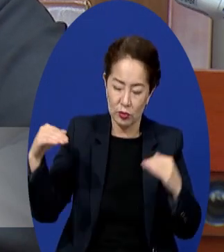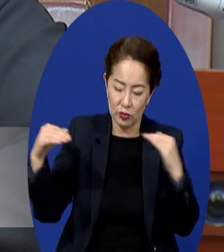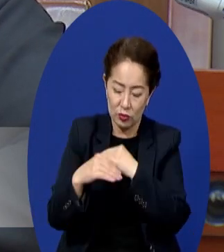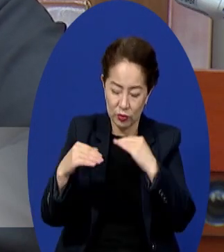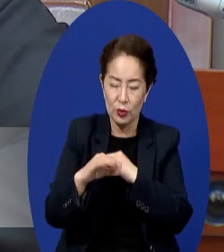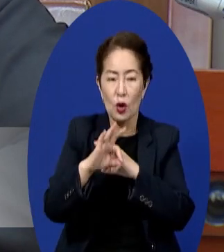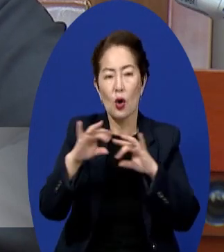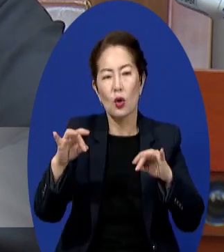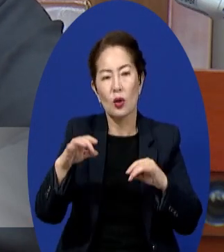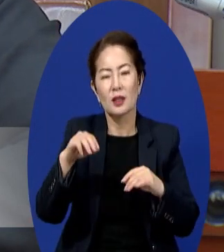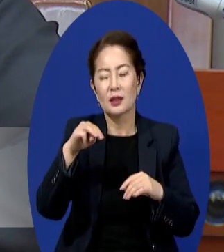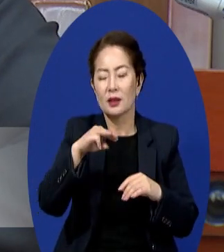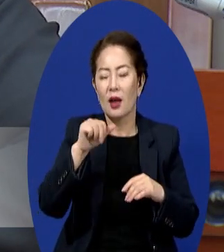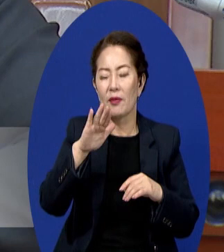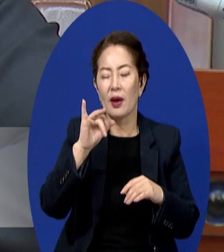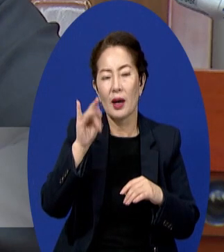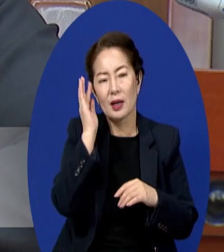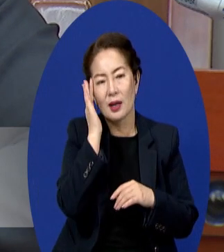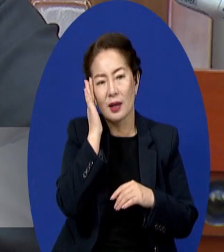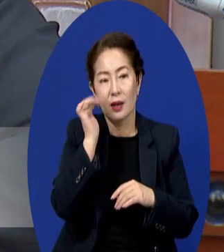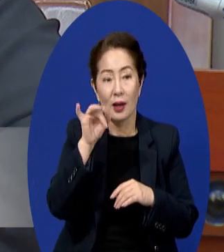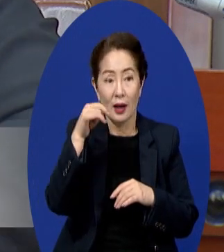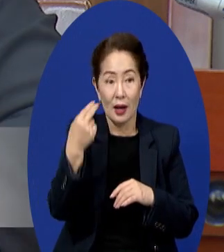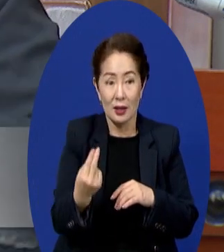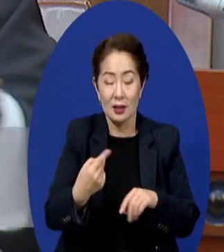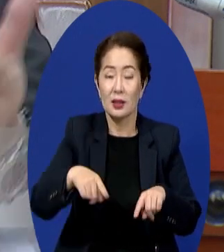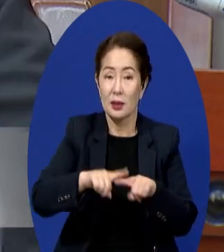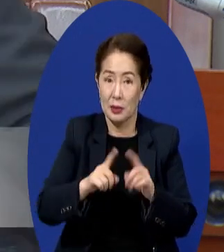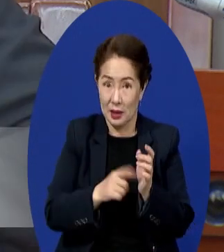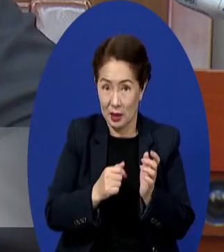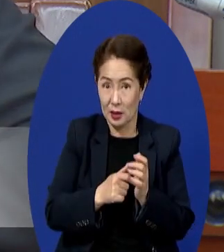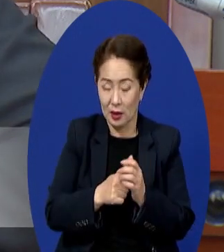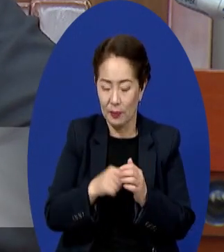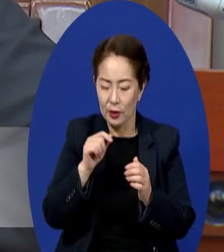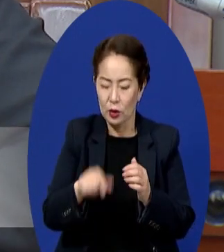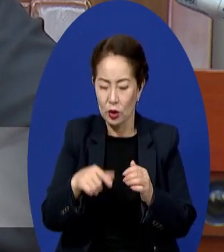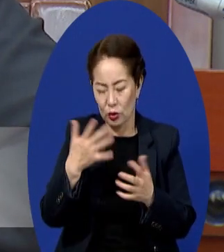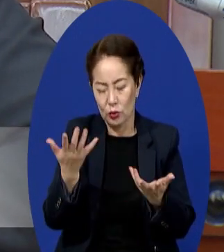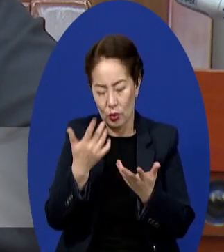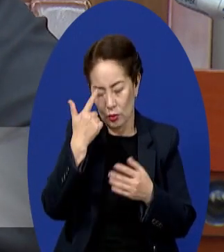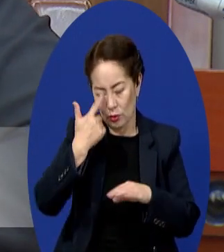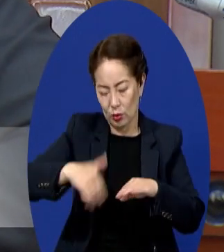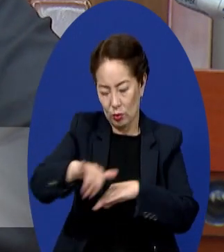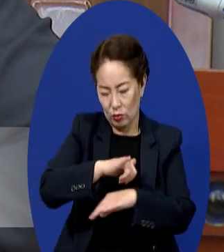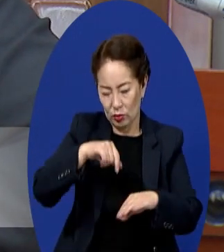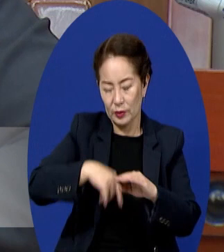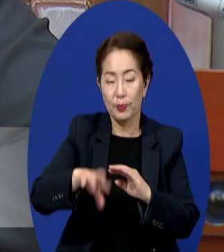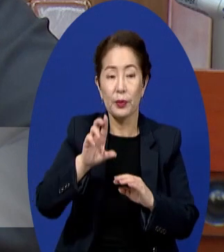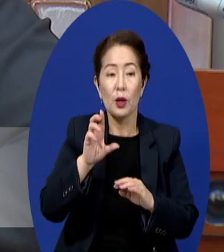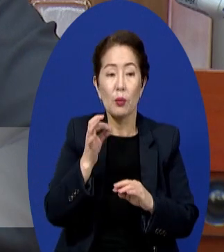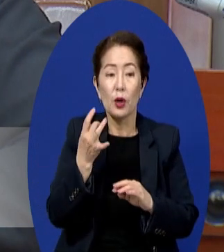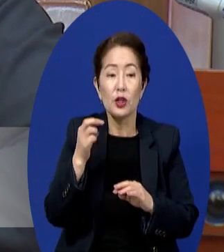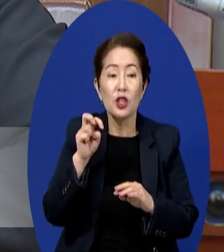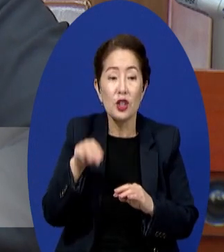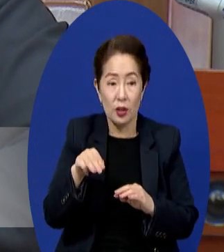юм тээврийн гарцуудыг нэмэхэл зайлшгүй л одоо шаардлагатай. Энэ өнөөдрийн ерөөсөө Монгол улсын бодит байдал. Энэ цар тахлын ийм